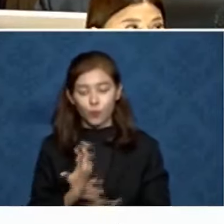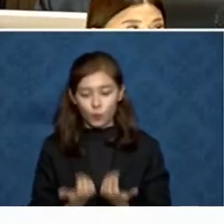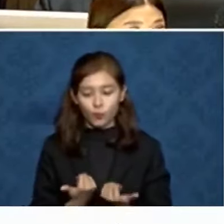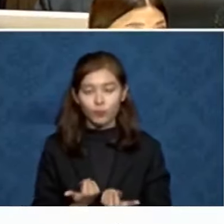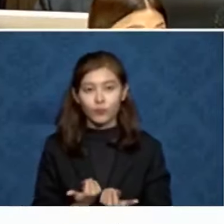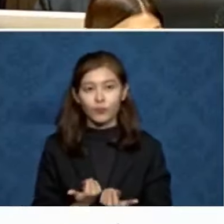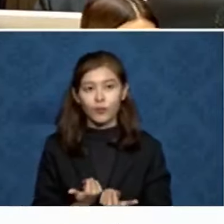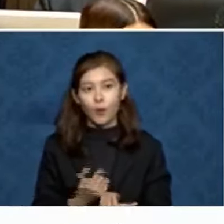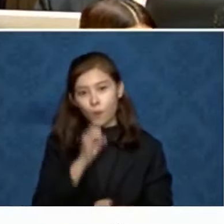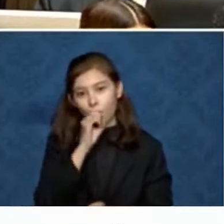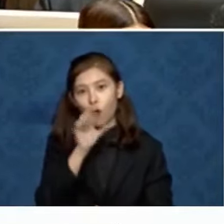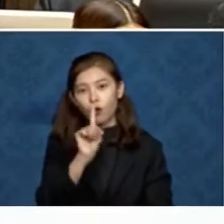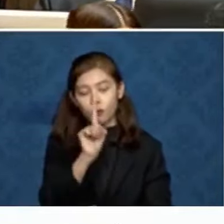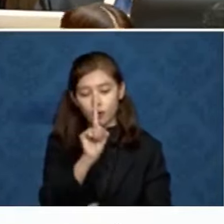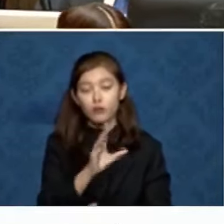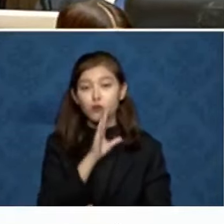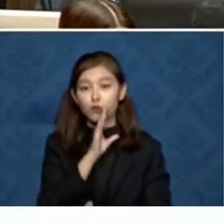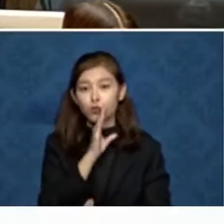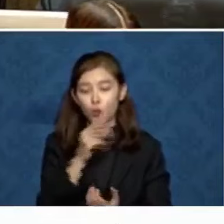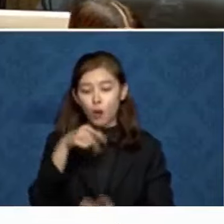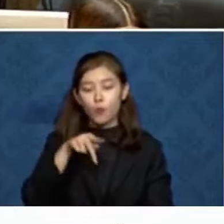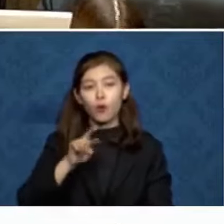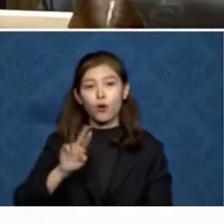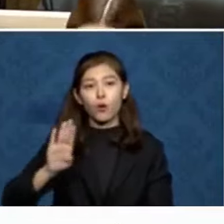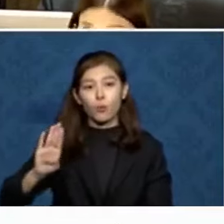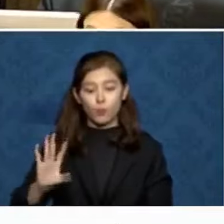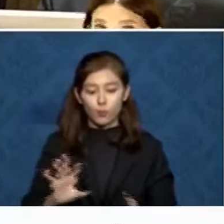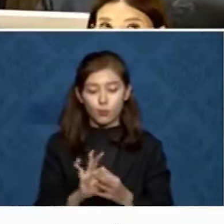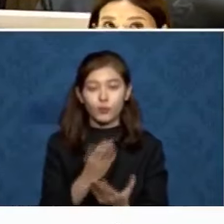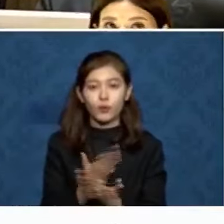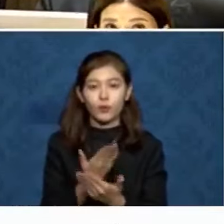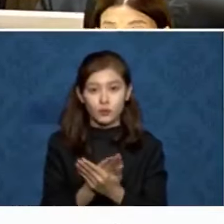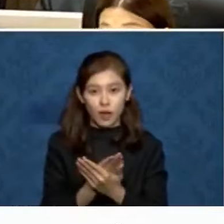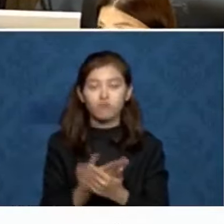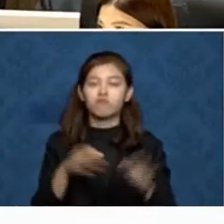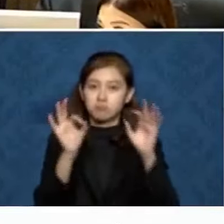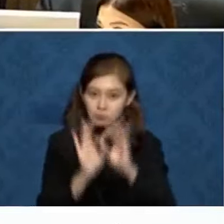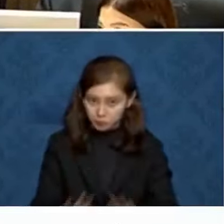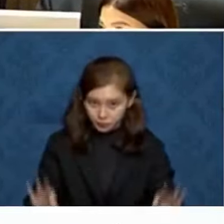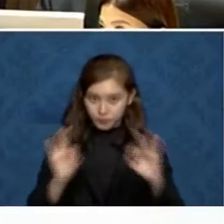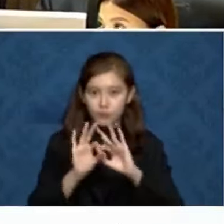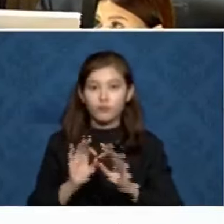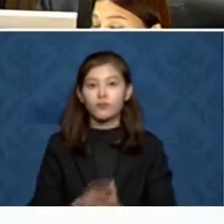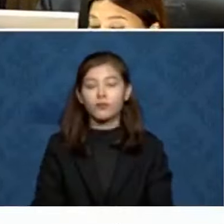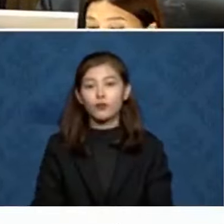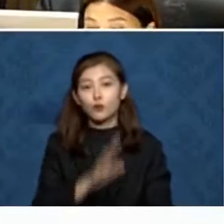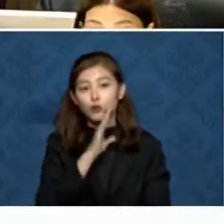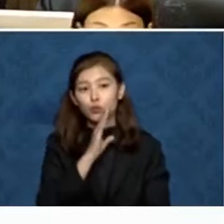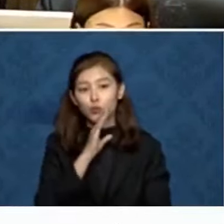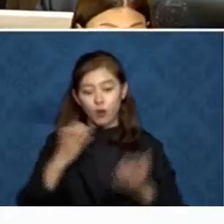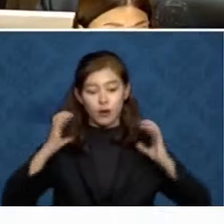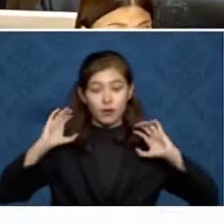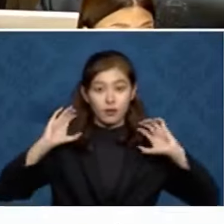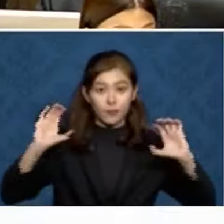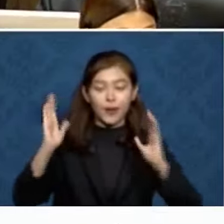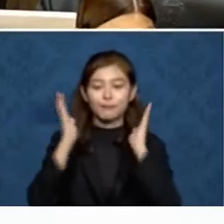ทั้งหมดส่งผลให้ปฏิทินงบช้าไปกว่า 9เดือนมัวแต่ตั้งรัฐบาลเพื่อนรักหักเหลี่ยมโหดก็เลยล่าช้าเหมือนงบประมาณ